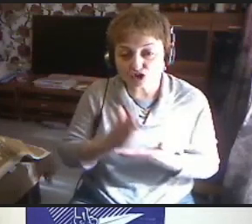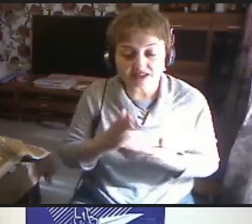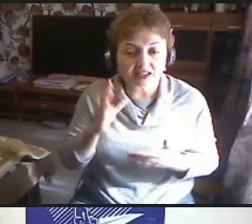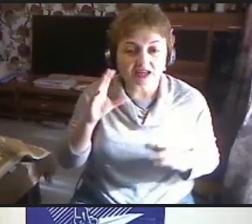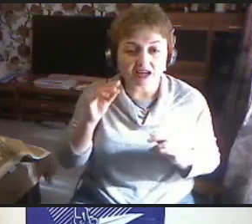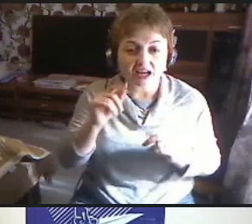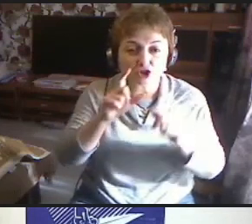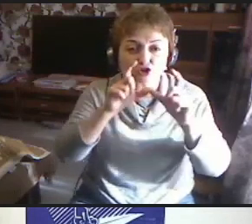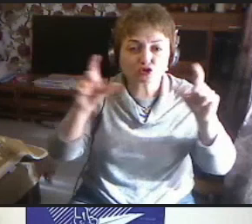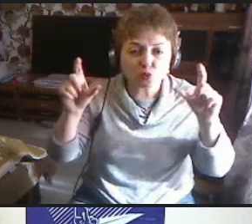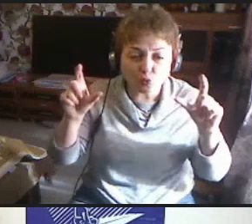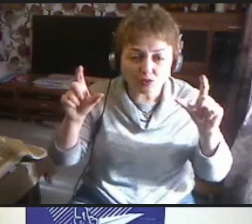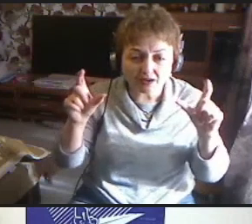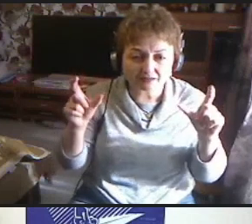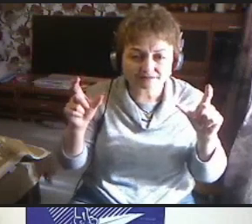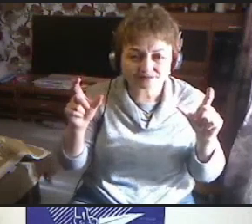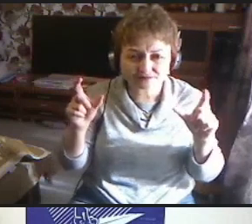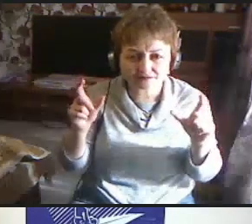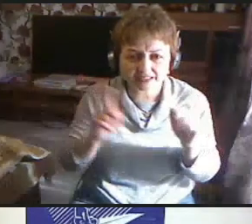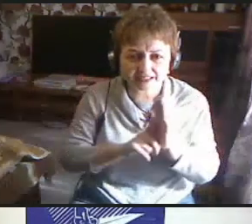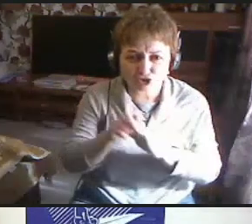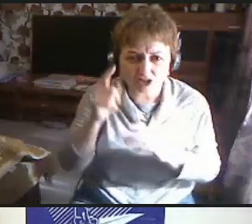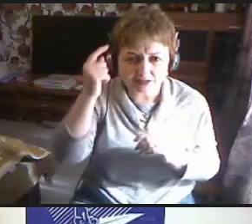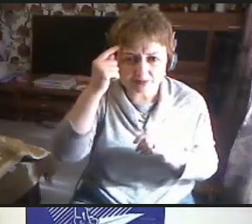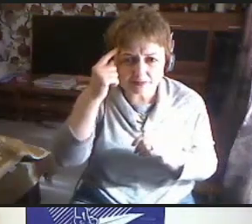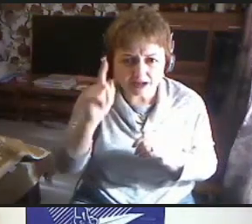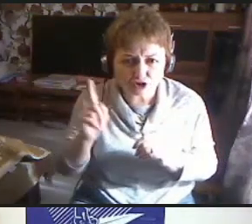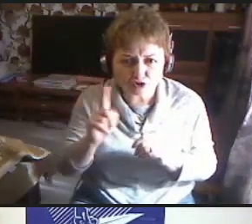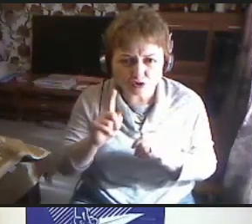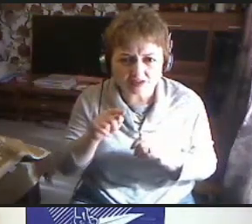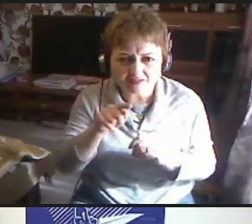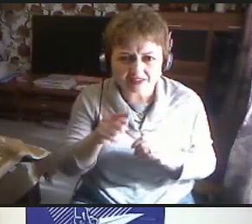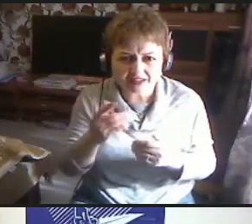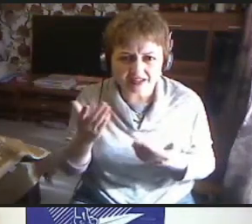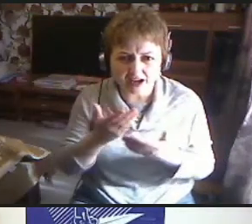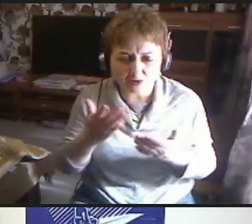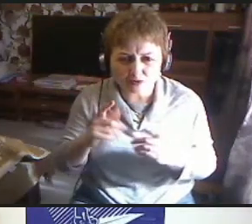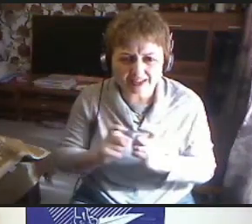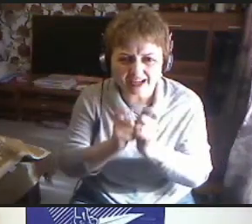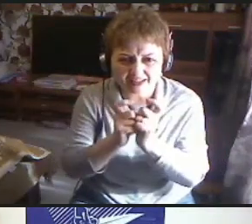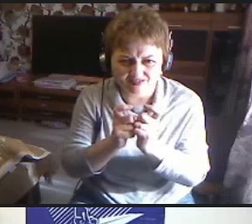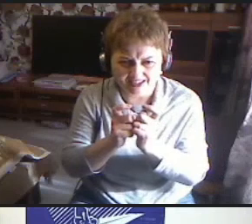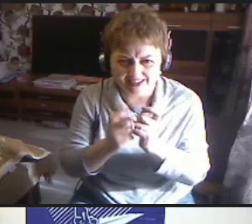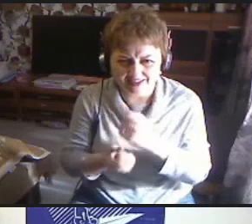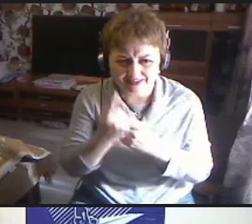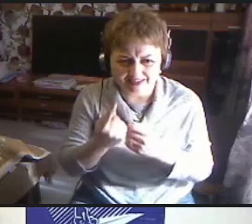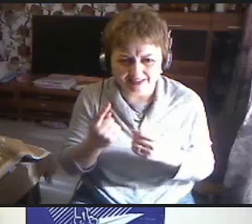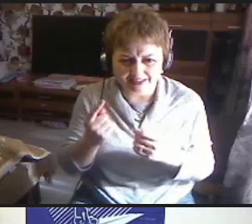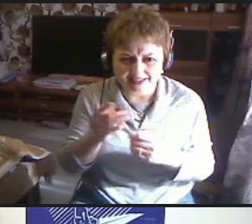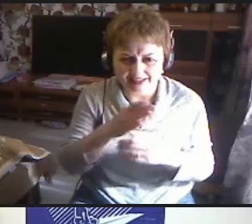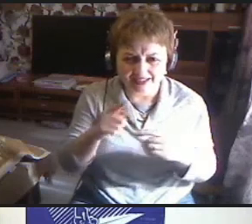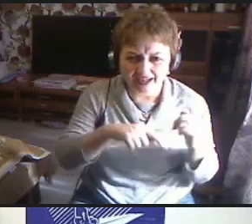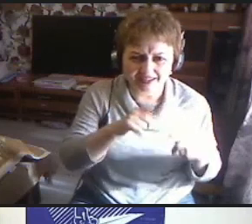когда школа начинает понимать, что в ней зреет некий конфликт, скажем,